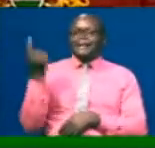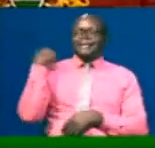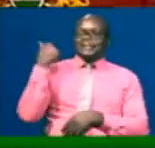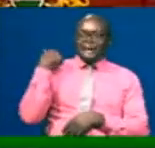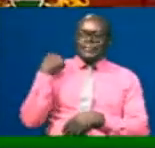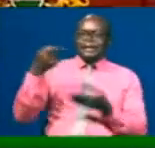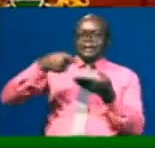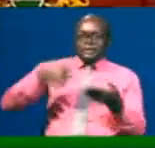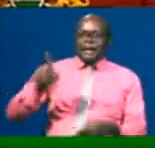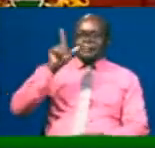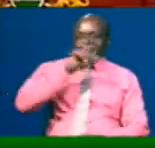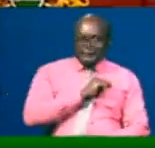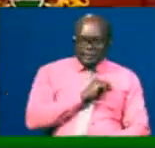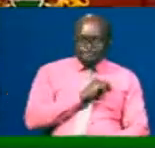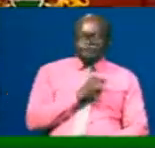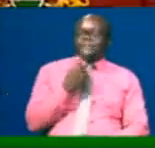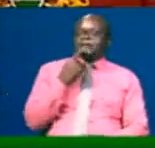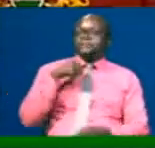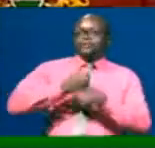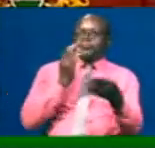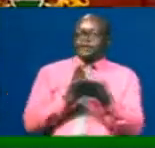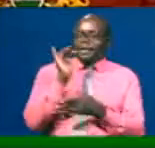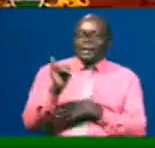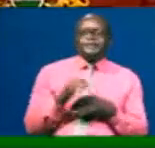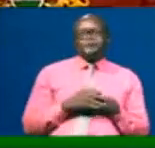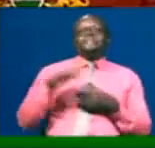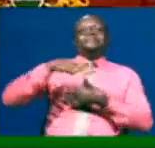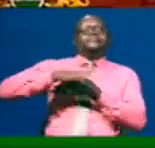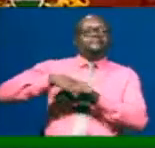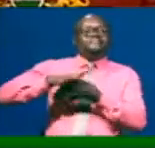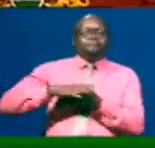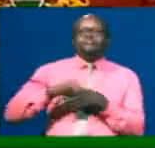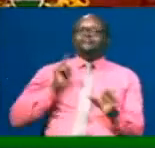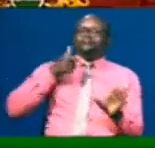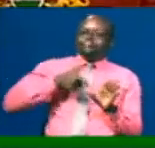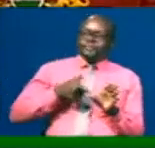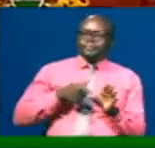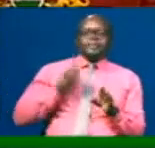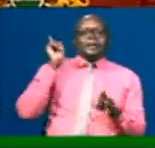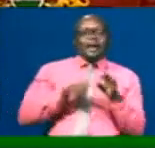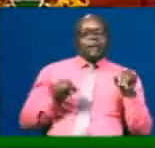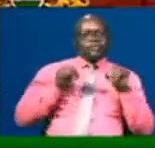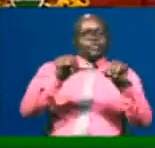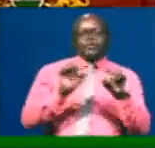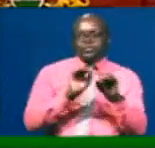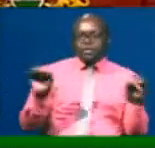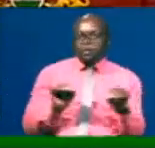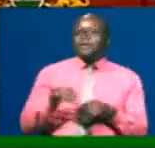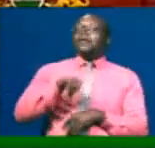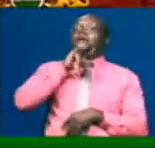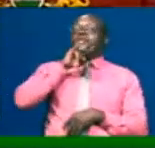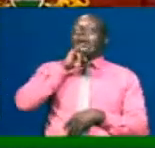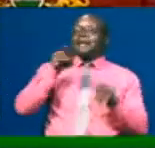ulitia sahihi ya kuhakikisha mashoga na wasagaji kule hawatambi na hawatapewa nafasi. Pia